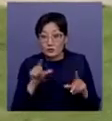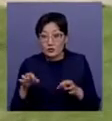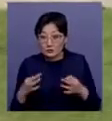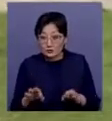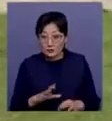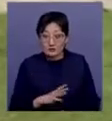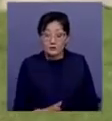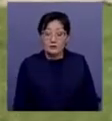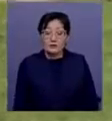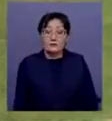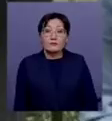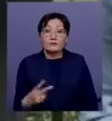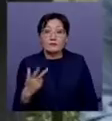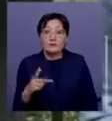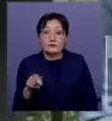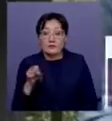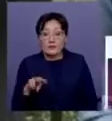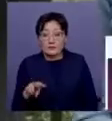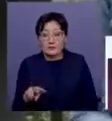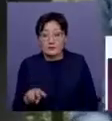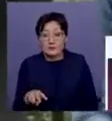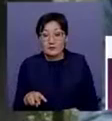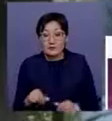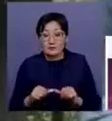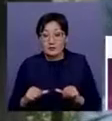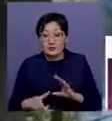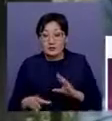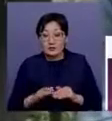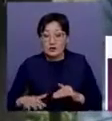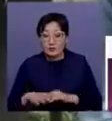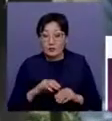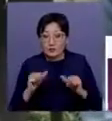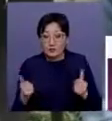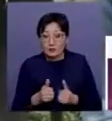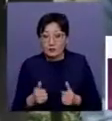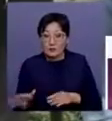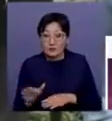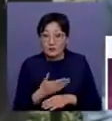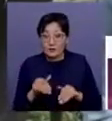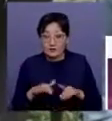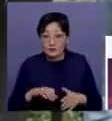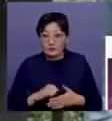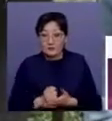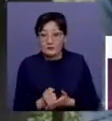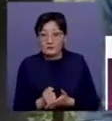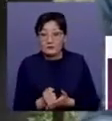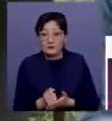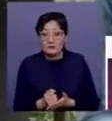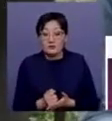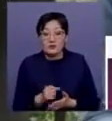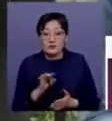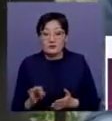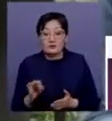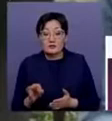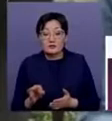етілді. 23 сәуірде карантин, жалпыұлттық карантинді алып тастау туралы шешім қабылдады. Және